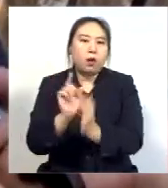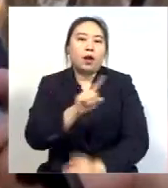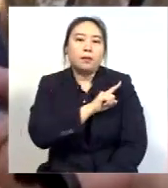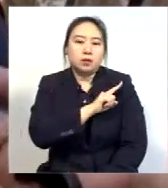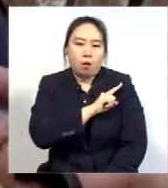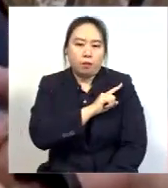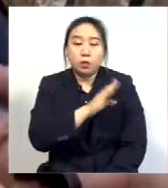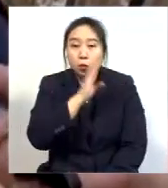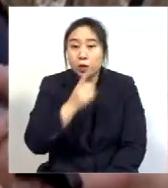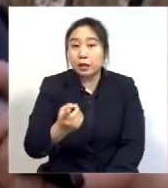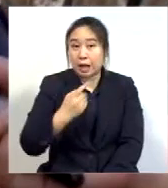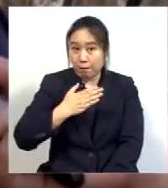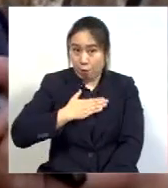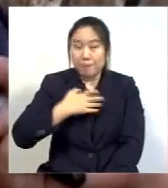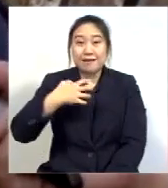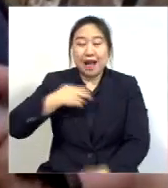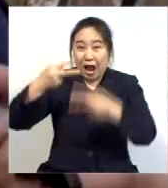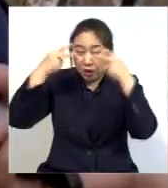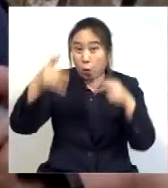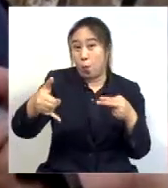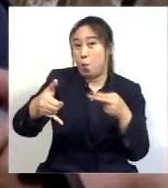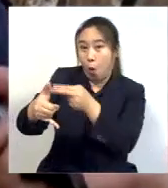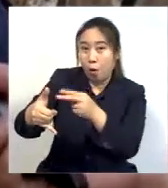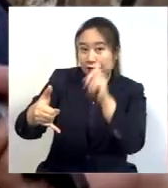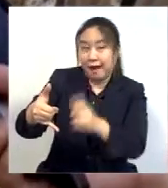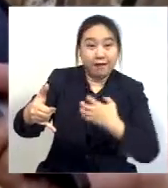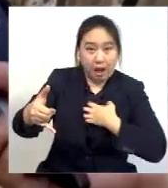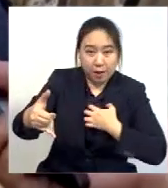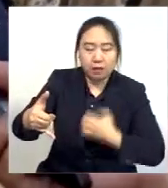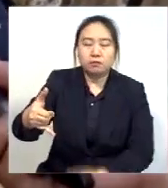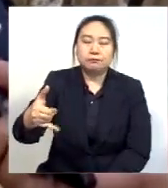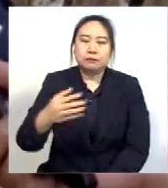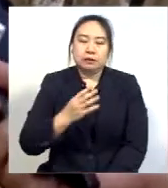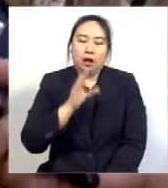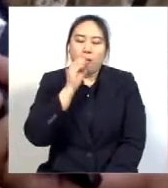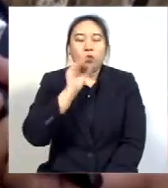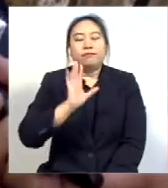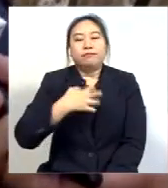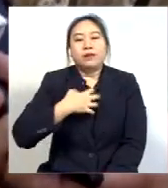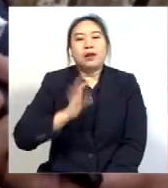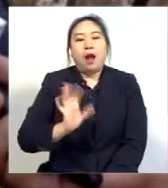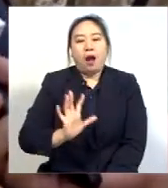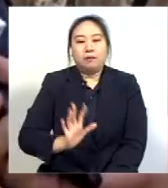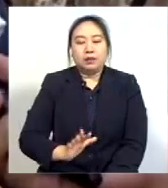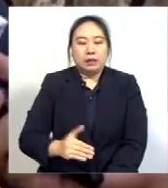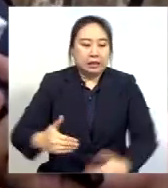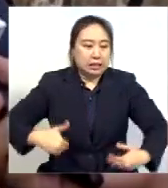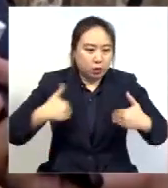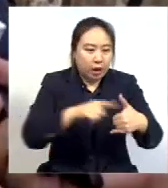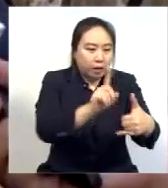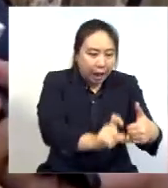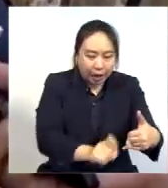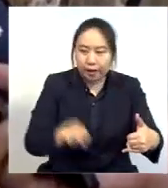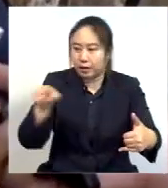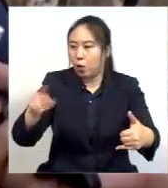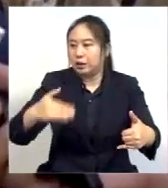คือถ้าถามผมว่าจะให้วิสามันเลยไหมผมไม่อยากจะพูดว่าอะไรเพราะว่า คือชีวิตแรกชีวิตมันผมว่ามันก็ไม่